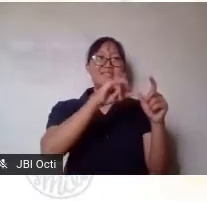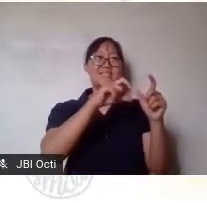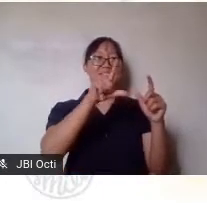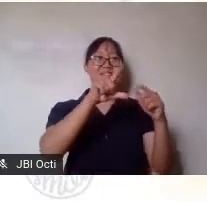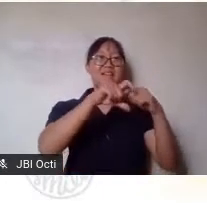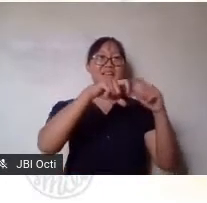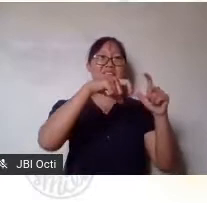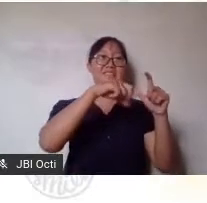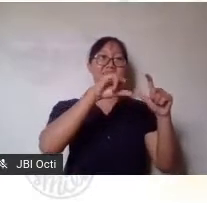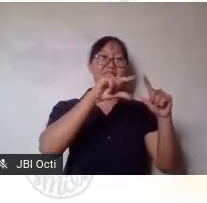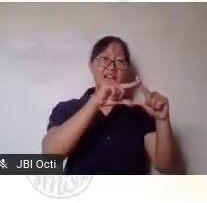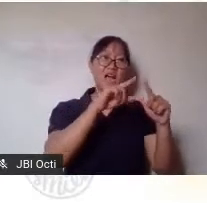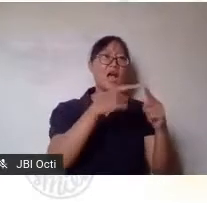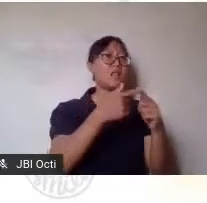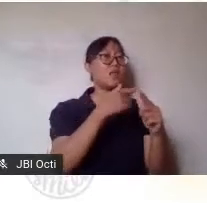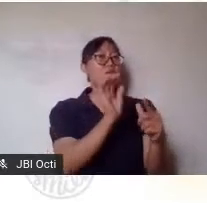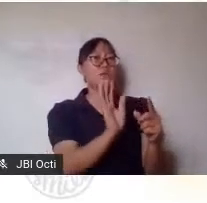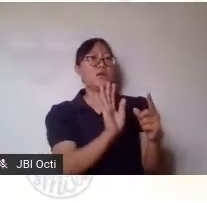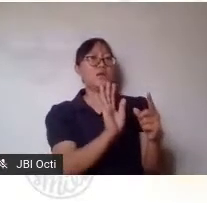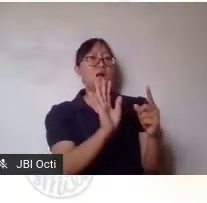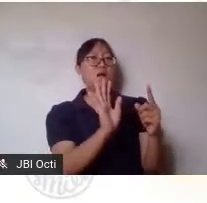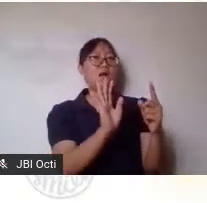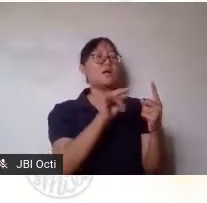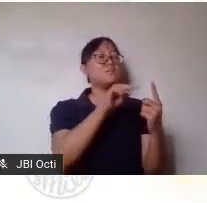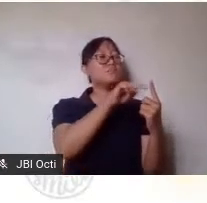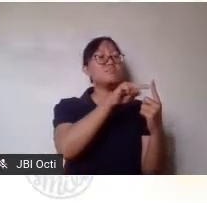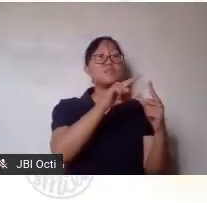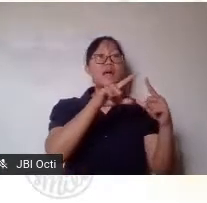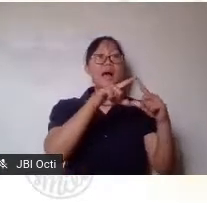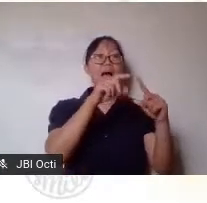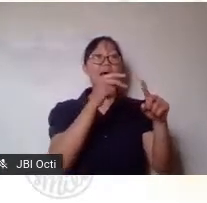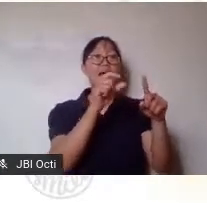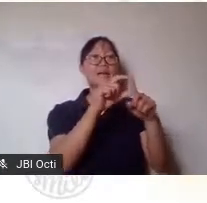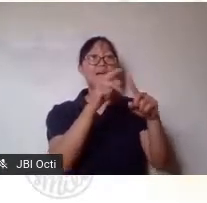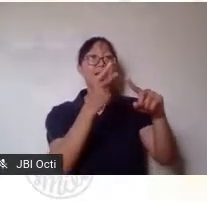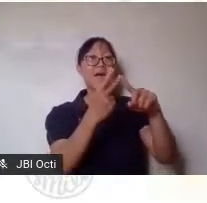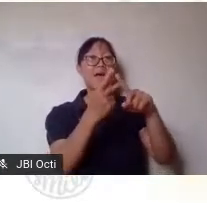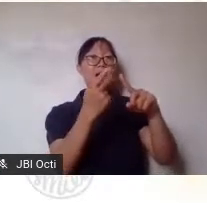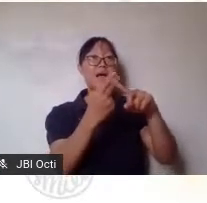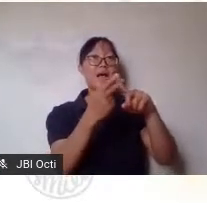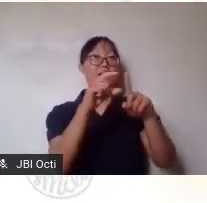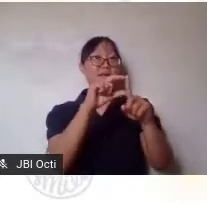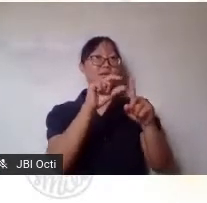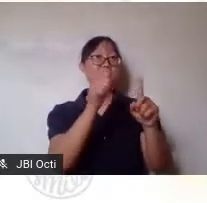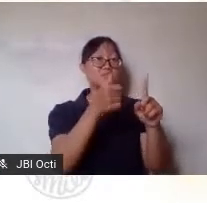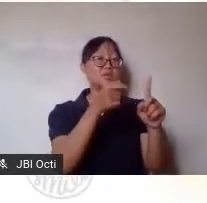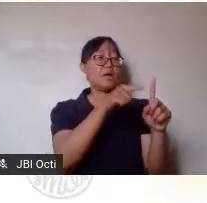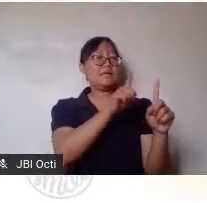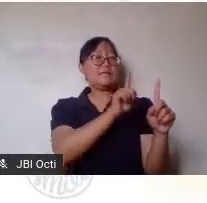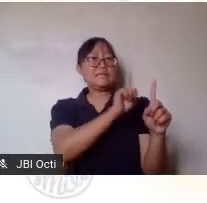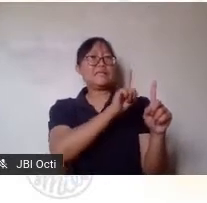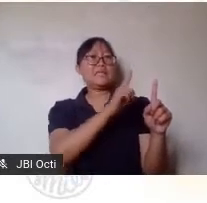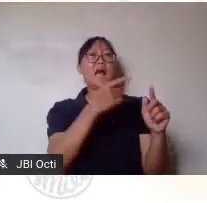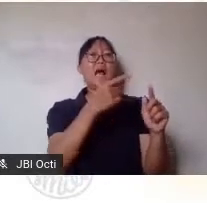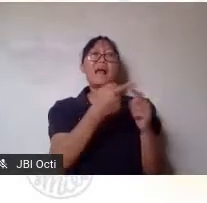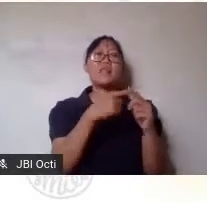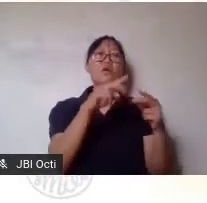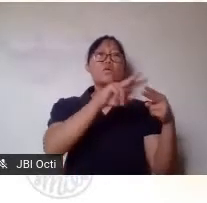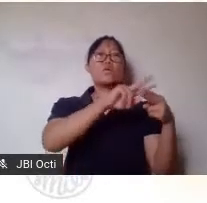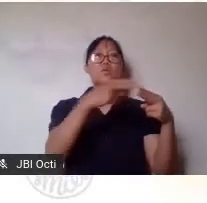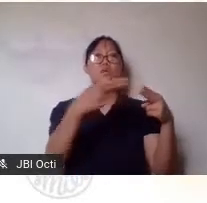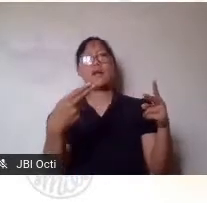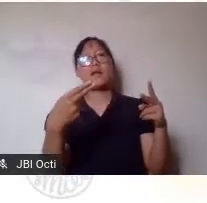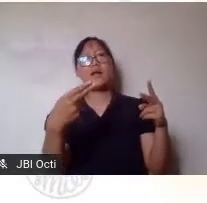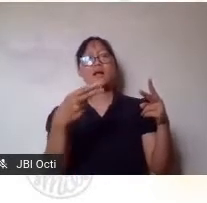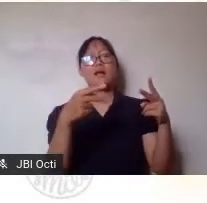sendiri, disleksi bisa juga tanpa ADHD. Nah, ini yang mau kita bahas ya. Slide berikutnya.